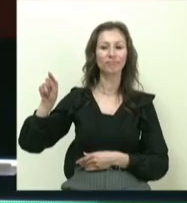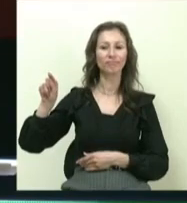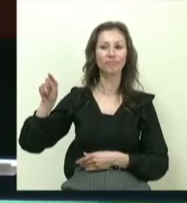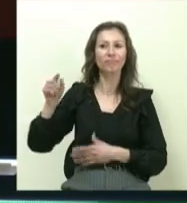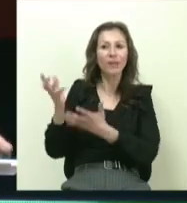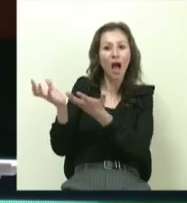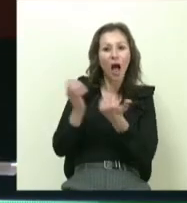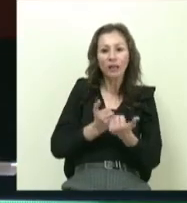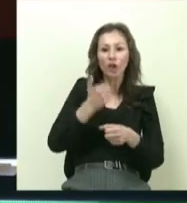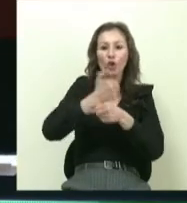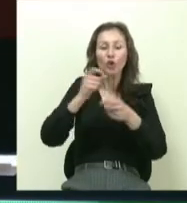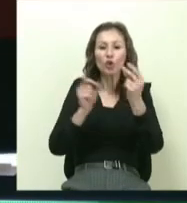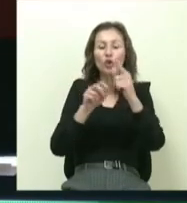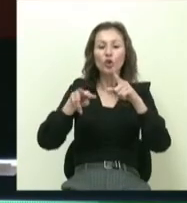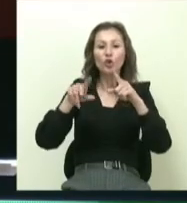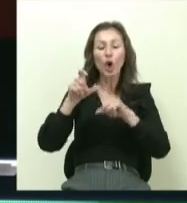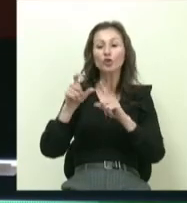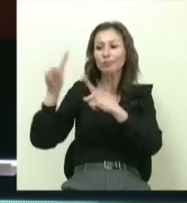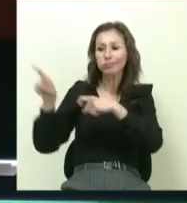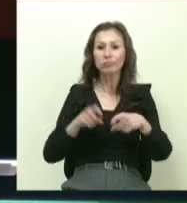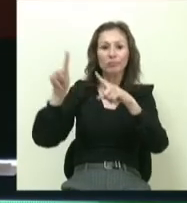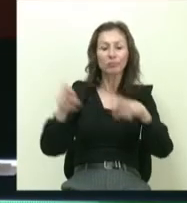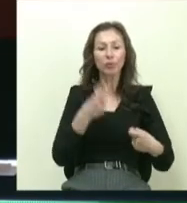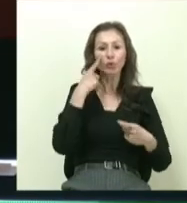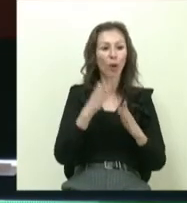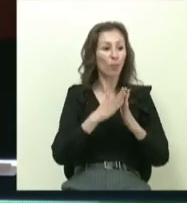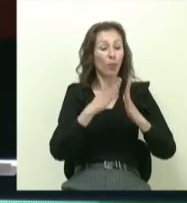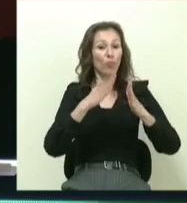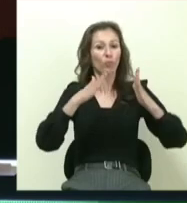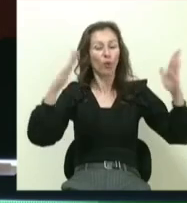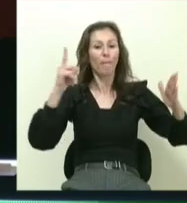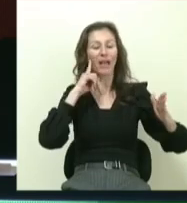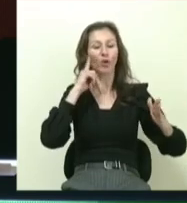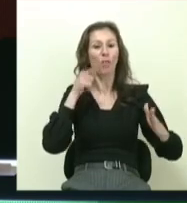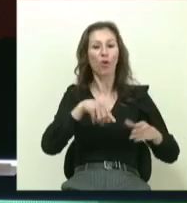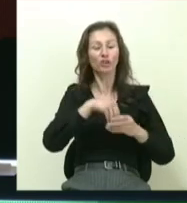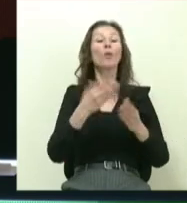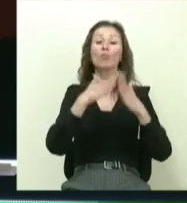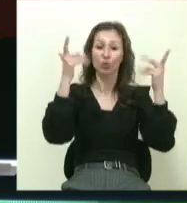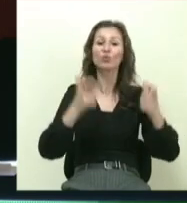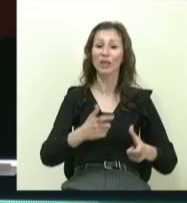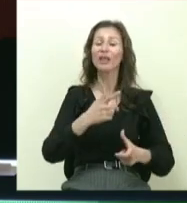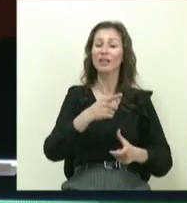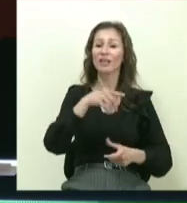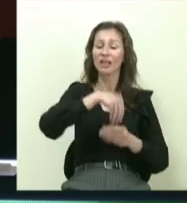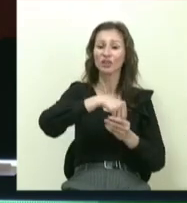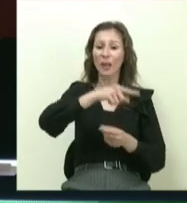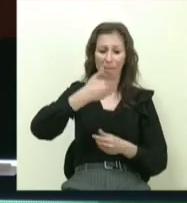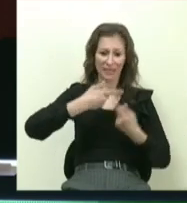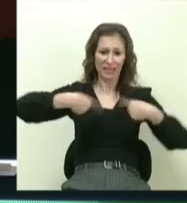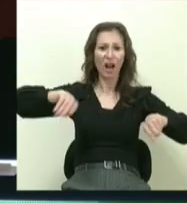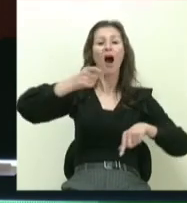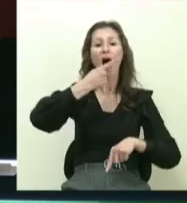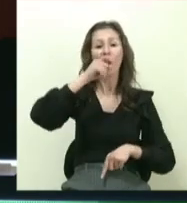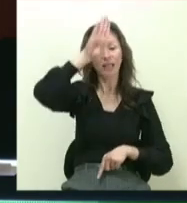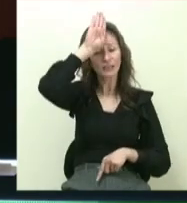aldığı göç sebebiyle yaşanamaz metropoller haline geldiğini zaten Büyük şehirlerde yaşayan Bizler Ankara